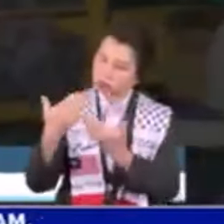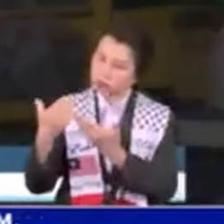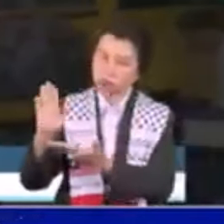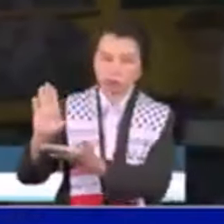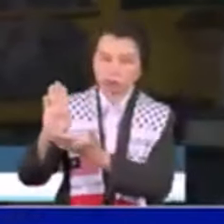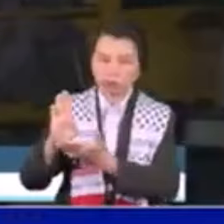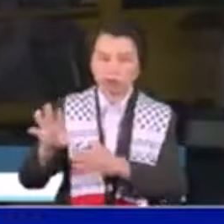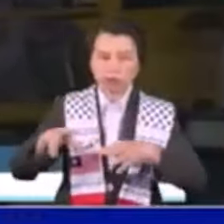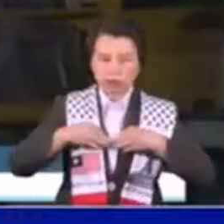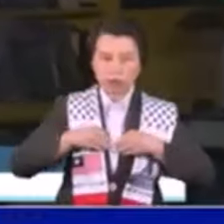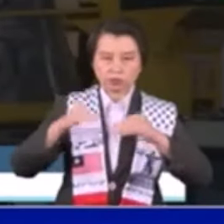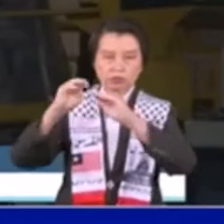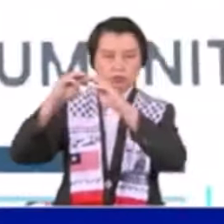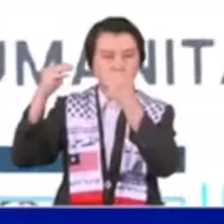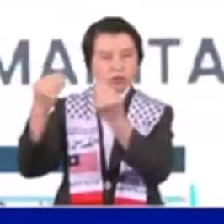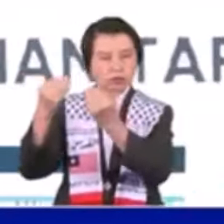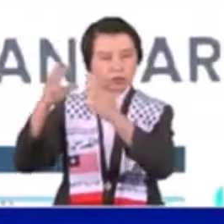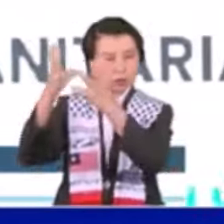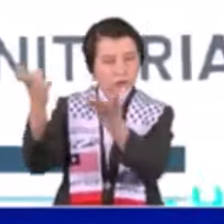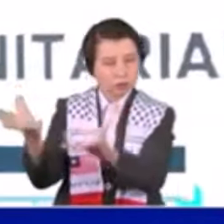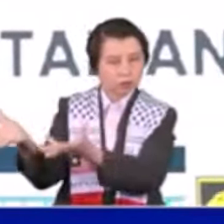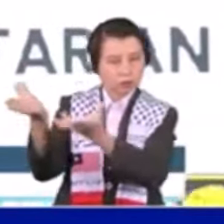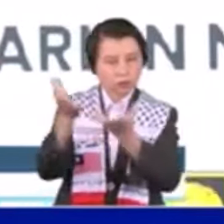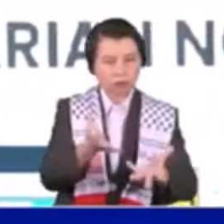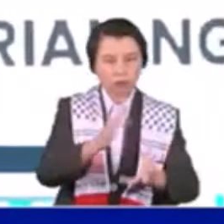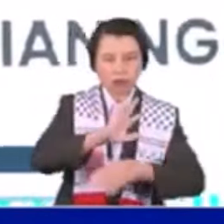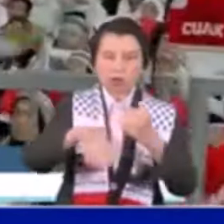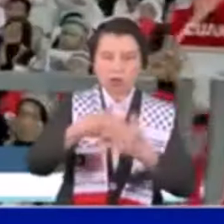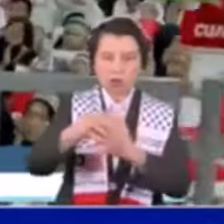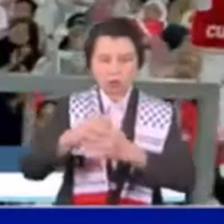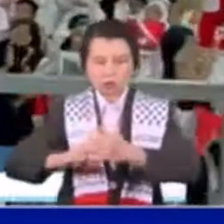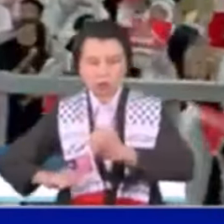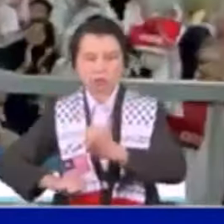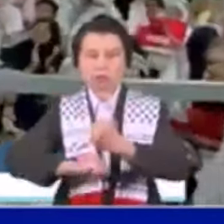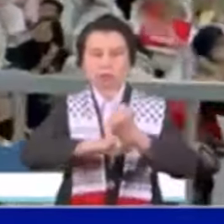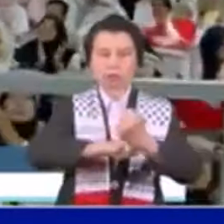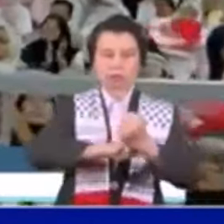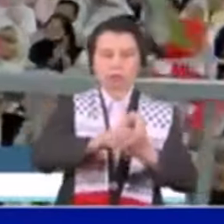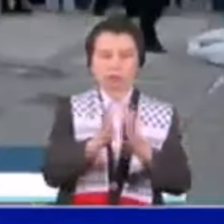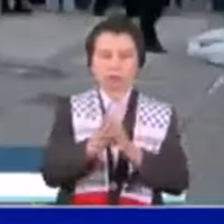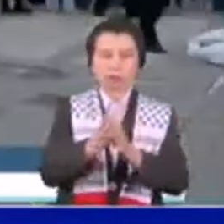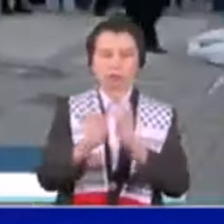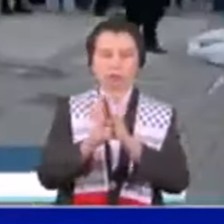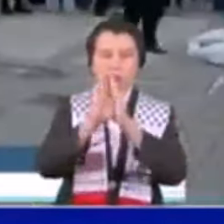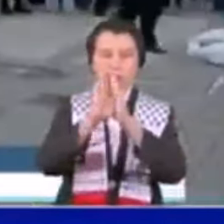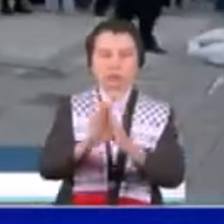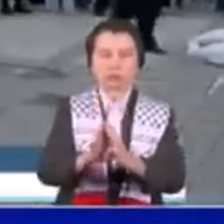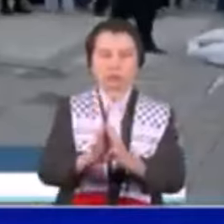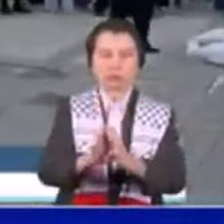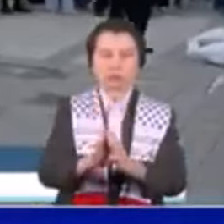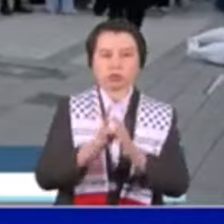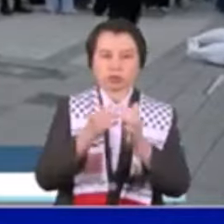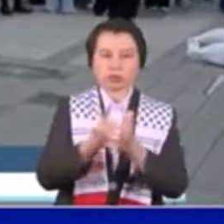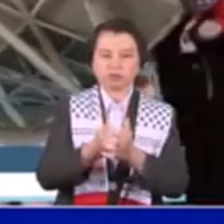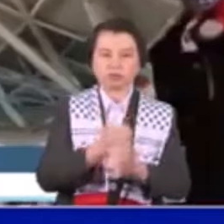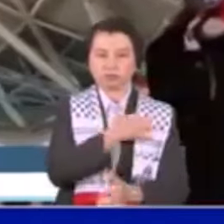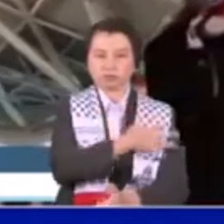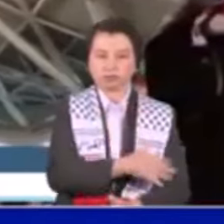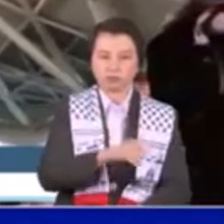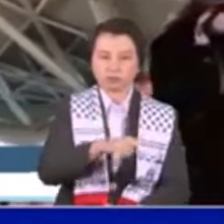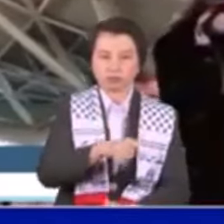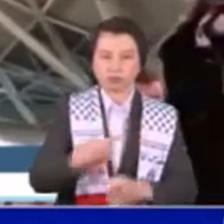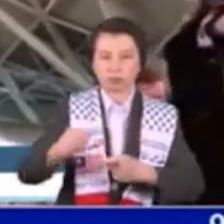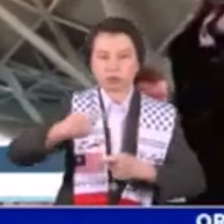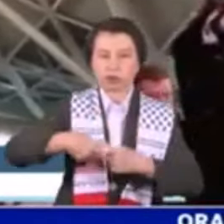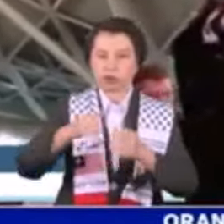diterima masyarakat dunia. Segala solidariti yang ditunjukkan menjadi bukti isu Palestin adalah